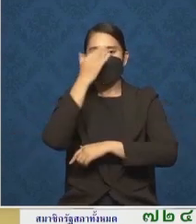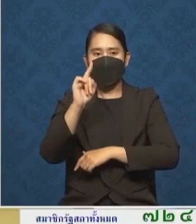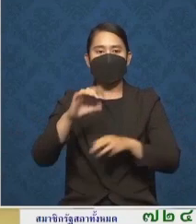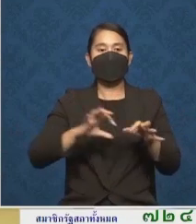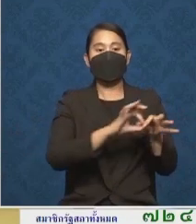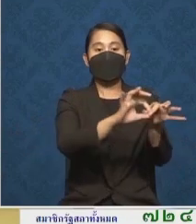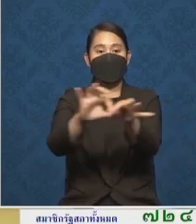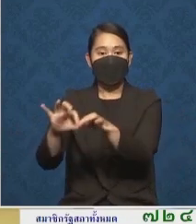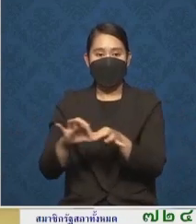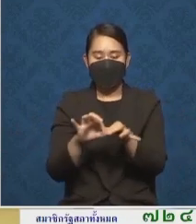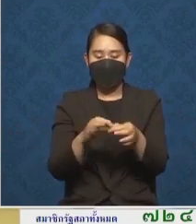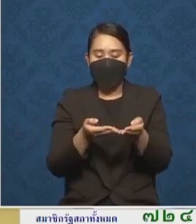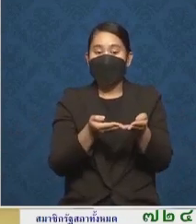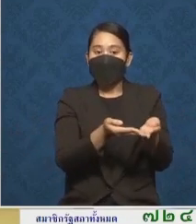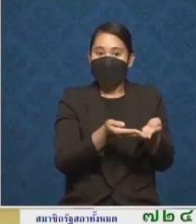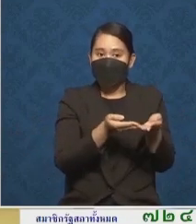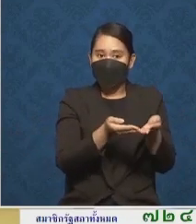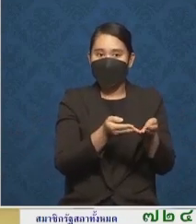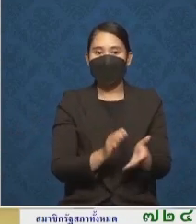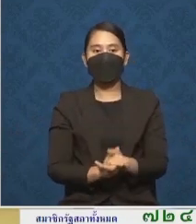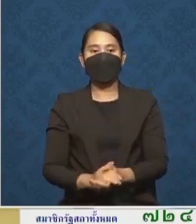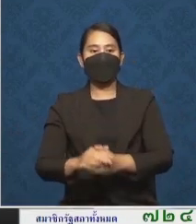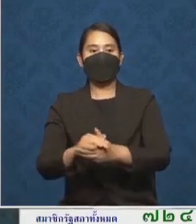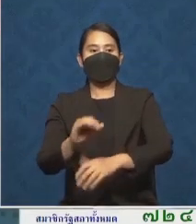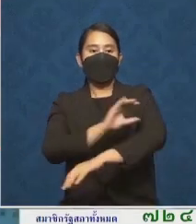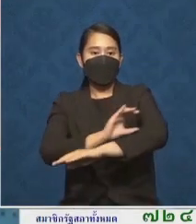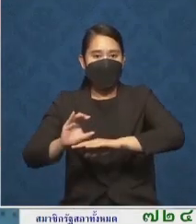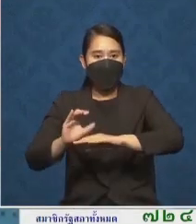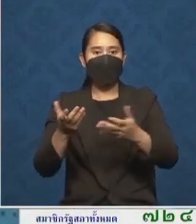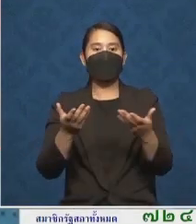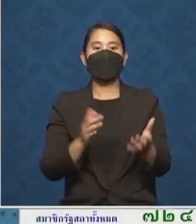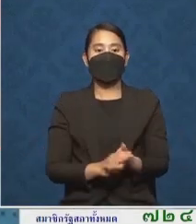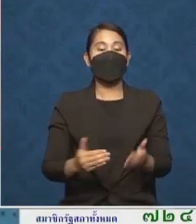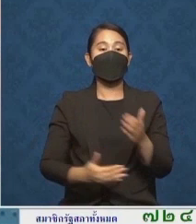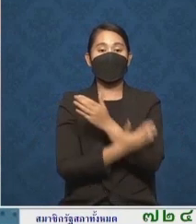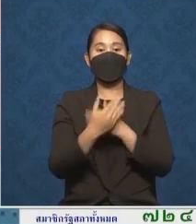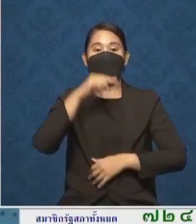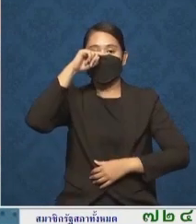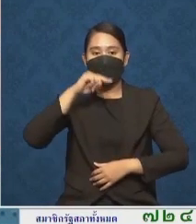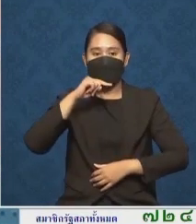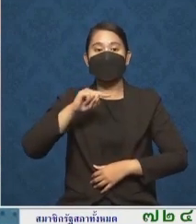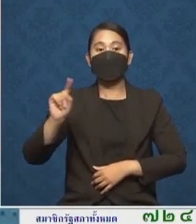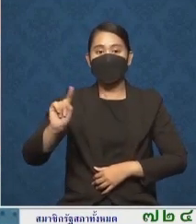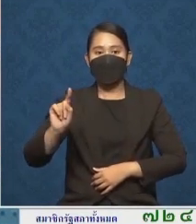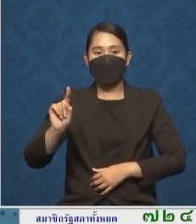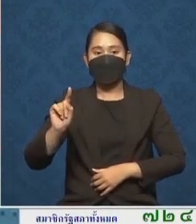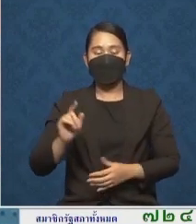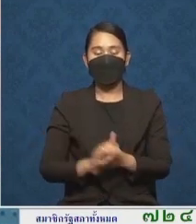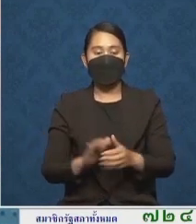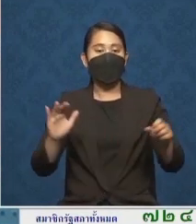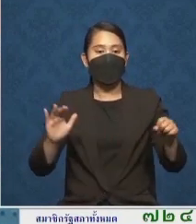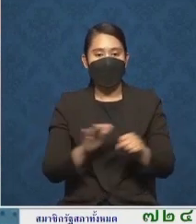เลือ ฝางรางแล้วประเทศไยก็จะมีโอกาสที่จะมีครบ